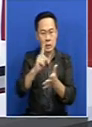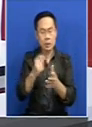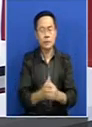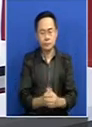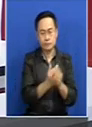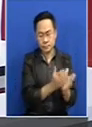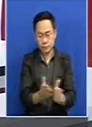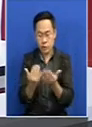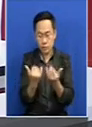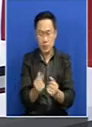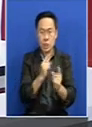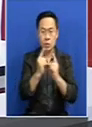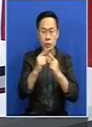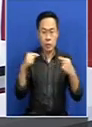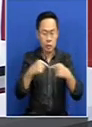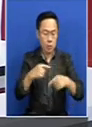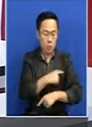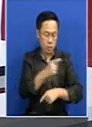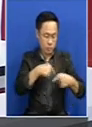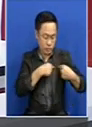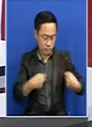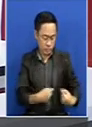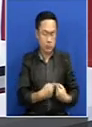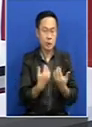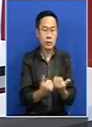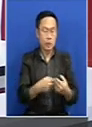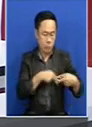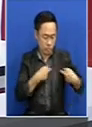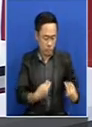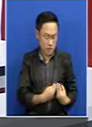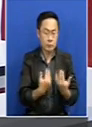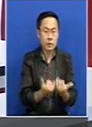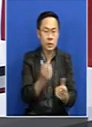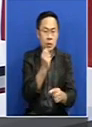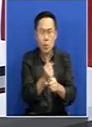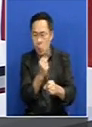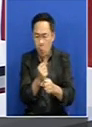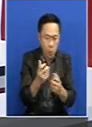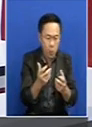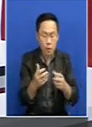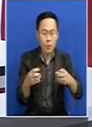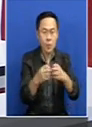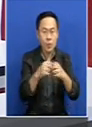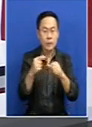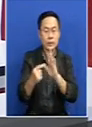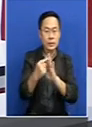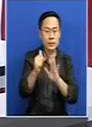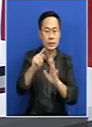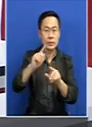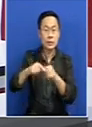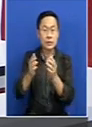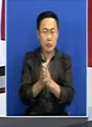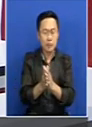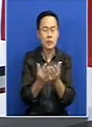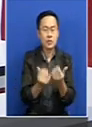พูดถึงบรรยากาศของวันวาเลนไทน์กันบ้างนะคะเราเห็นบรรยากาศของความชุลมุนนะคะต่างๆมากมายในหลายพื้นที่เหมือนกันนะคะโดยเฉพาะก